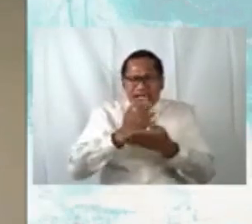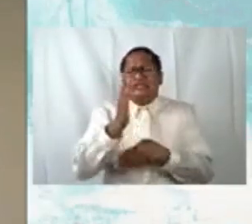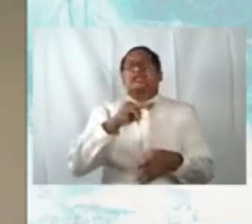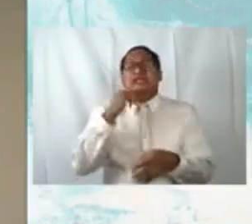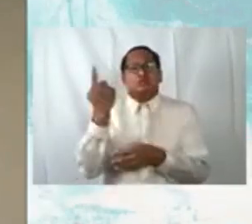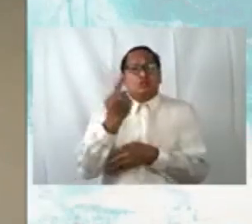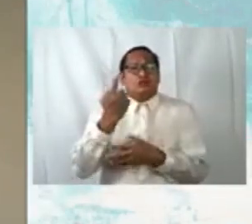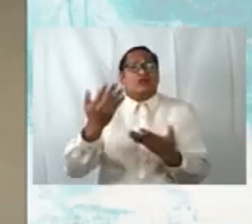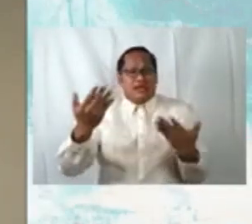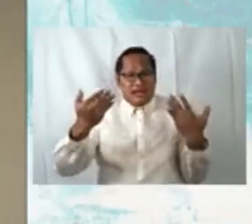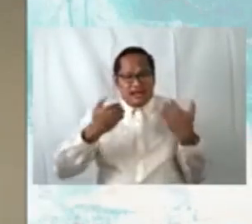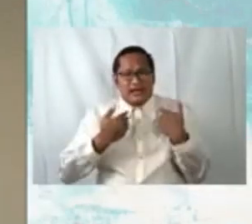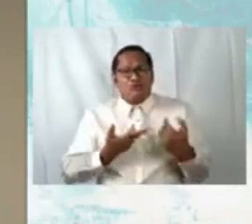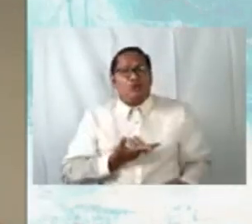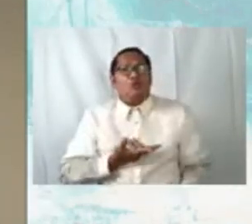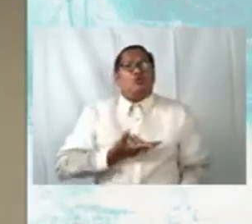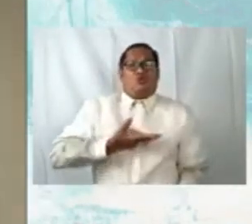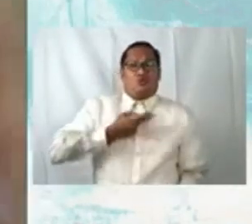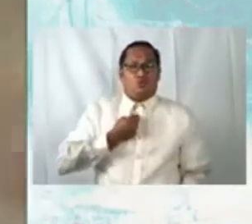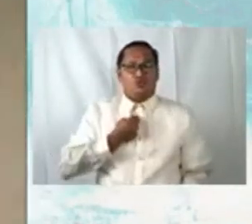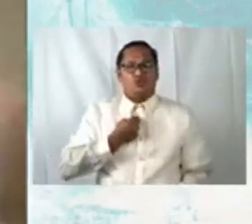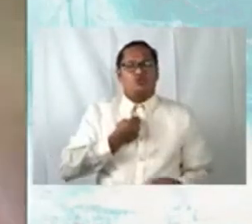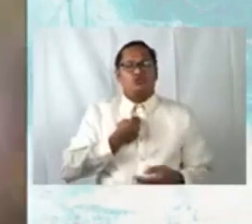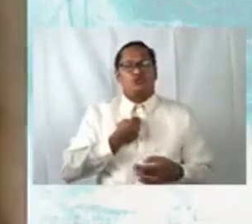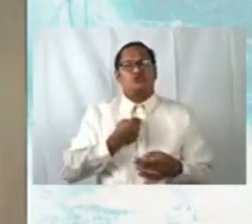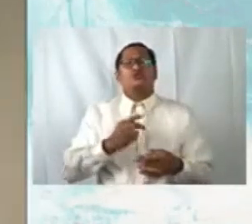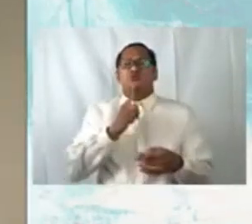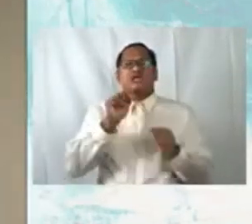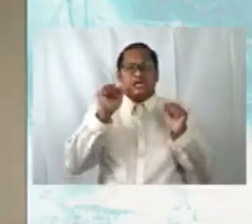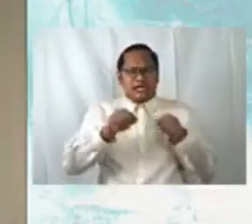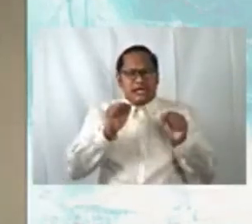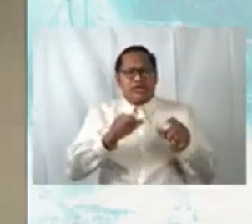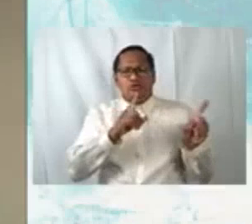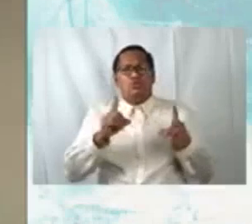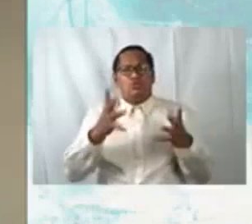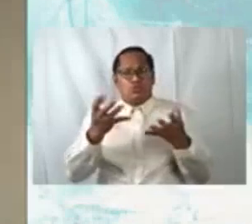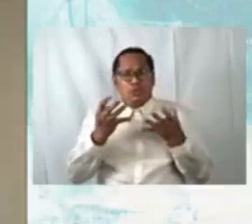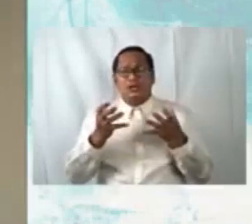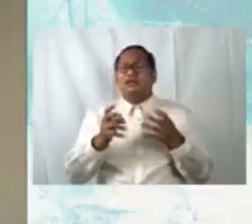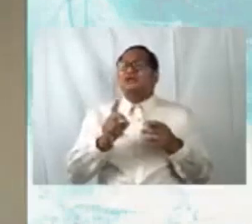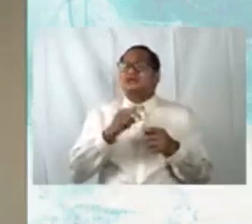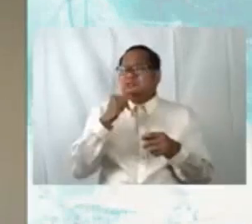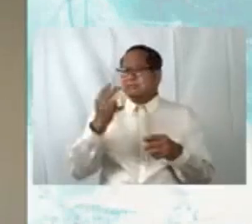ng magkaroon na kaya mong gawin ang gusto mong gawin. Hindi sapat iyon.